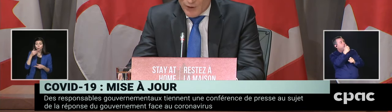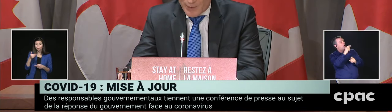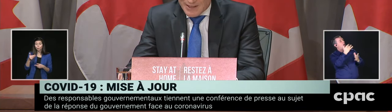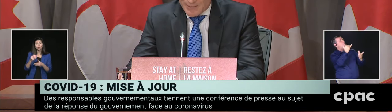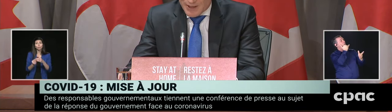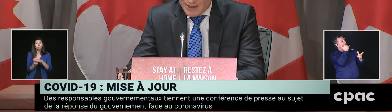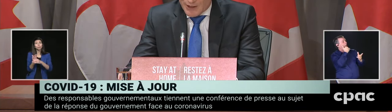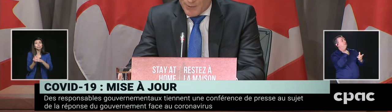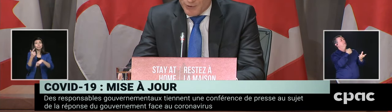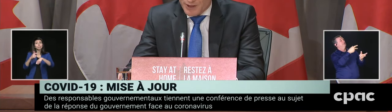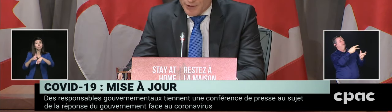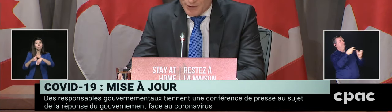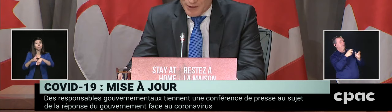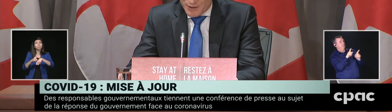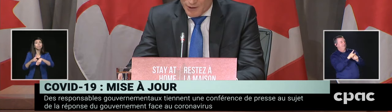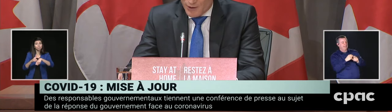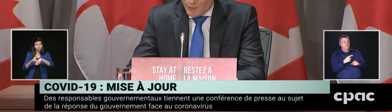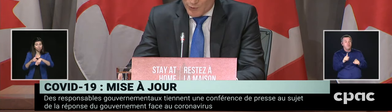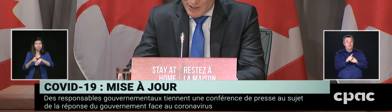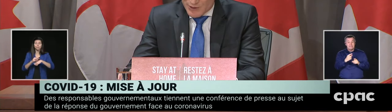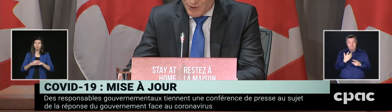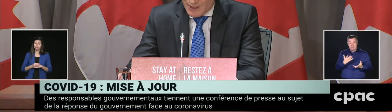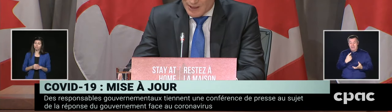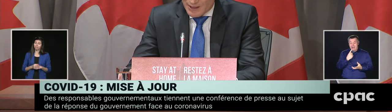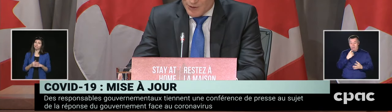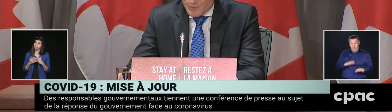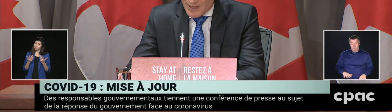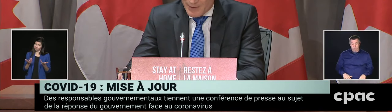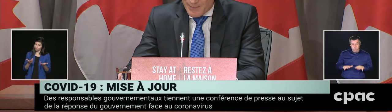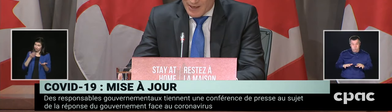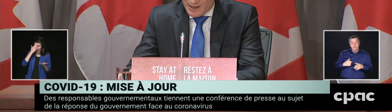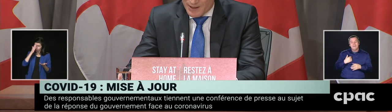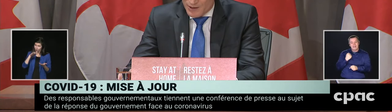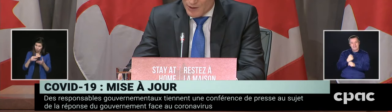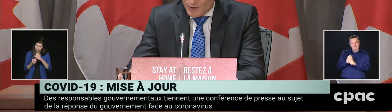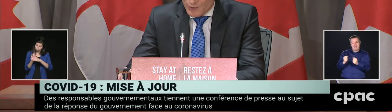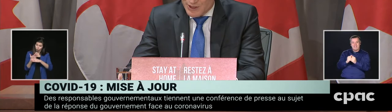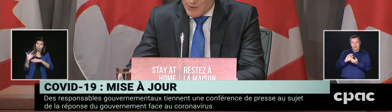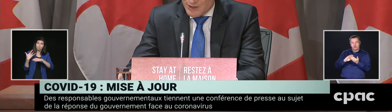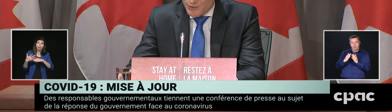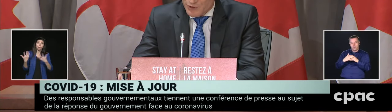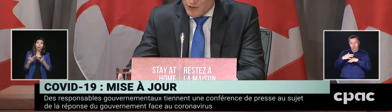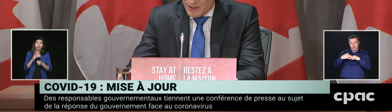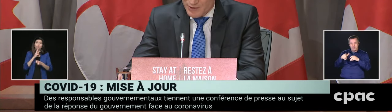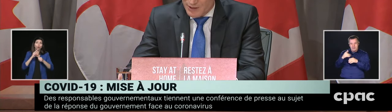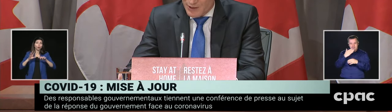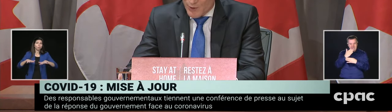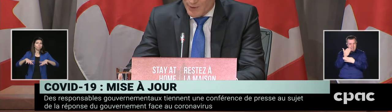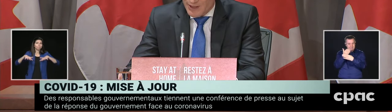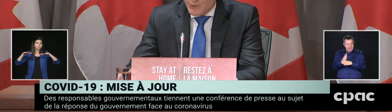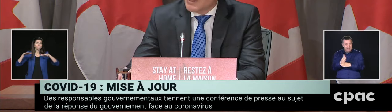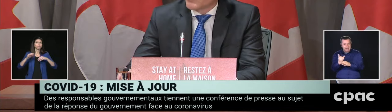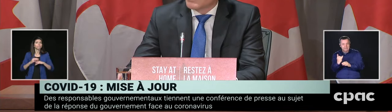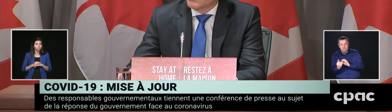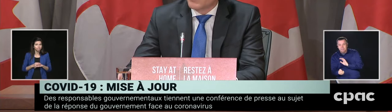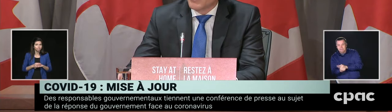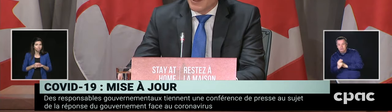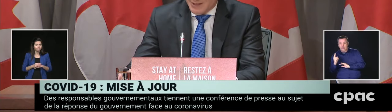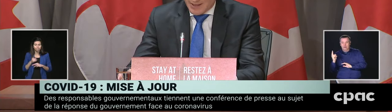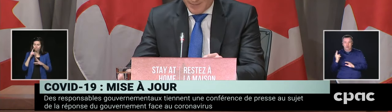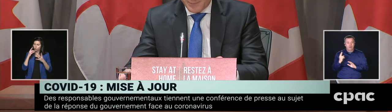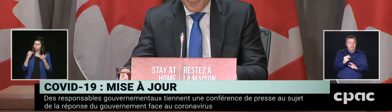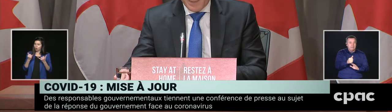Nous travaillons présentement avec les communautés autochtones pour nous assurer qu'elles sont bien préparées aux situations d'urgence, y compris aux